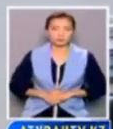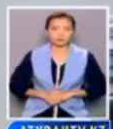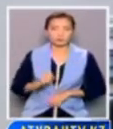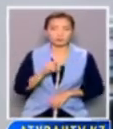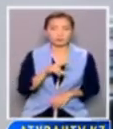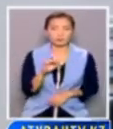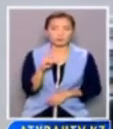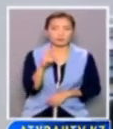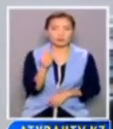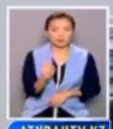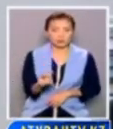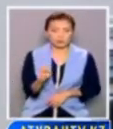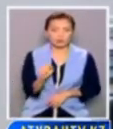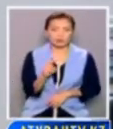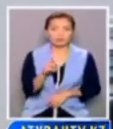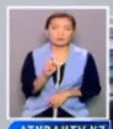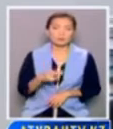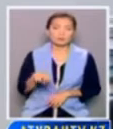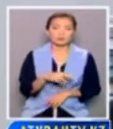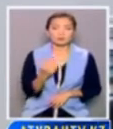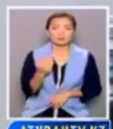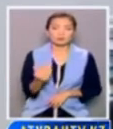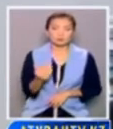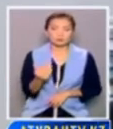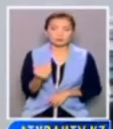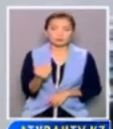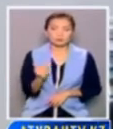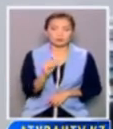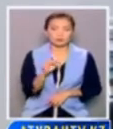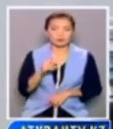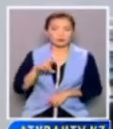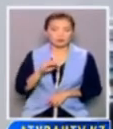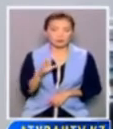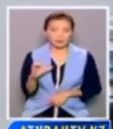Әлихан Бөкейхановтың, Ахмет Байтұрсыновтың идеясы менен,